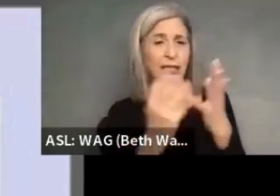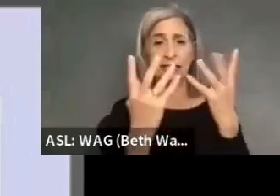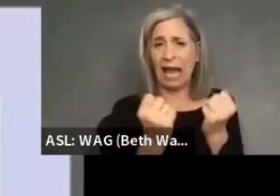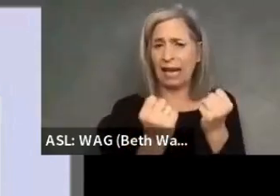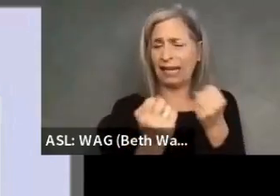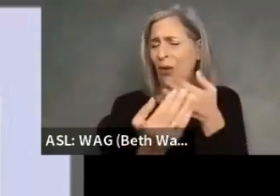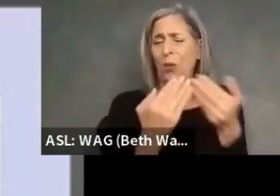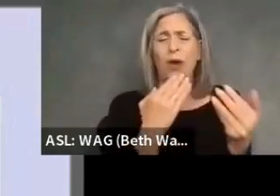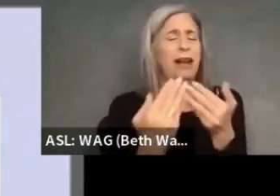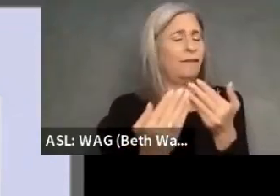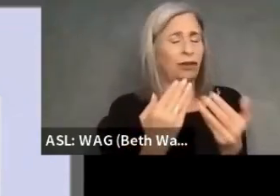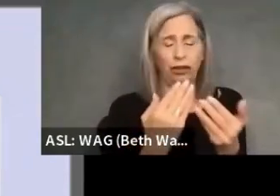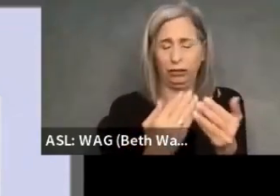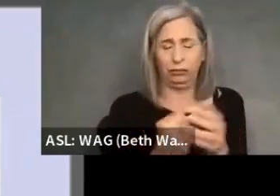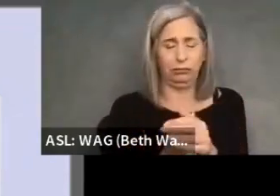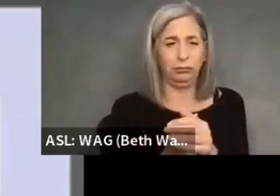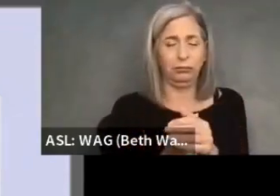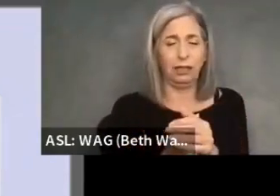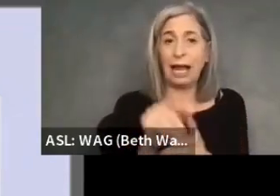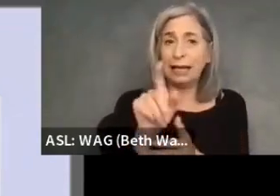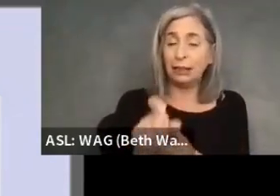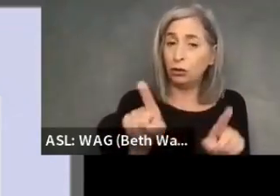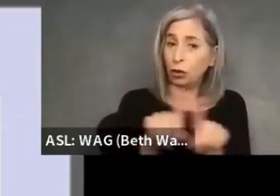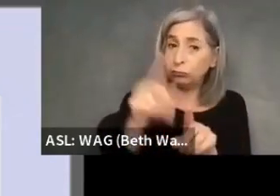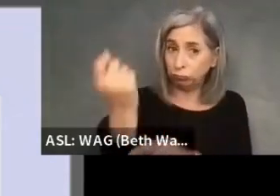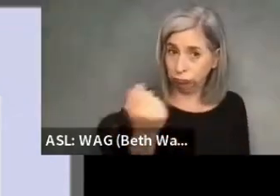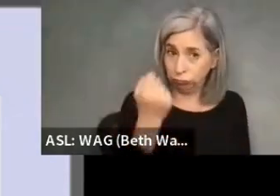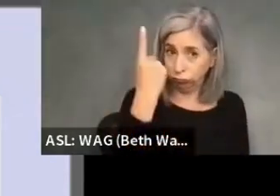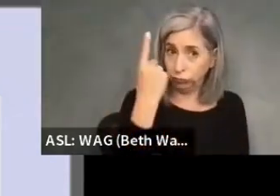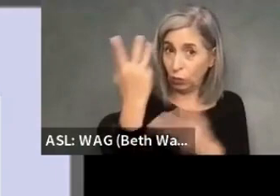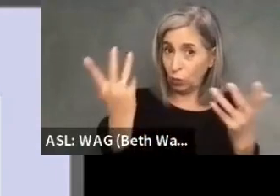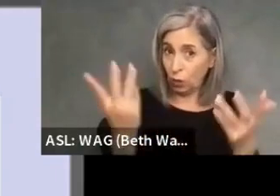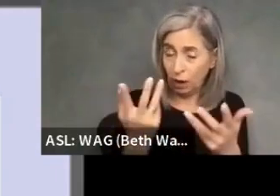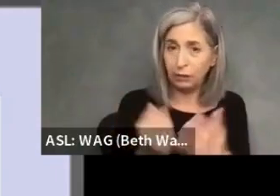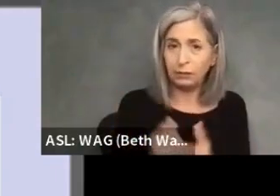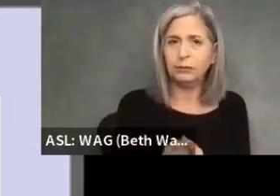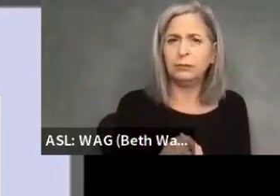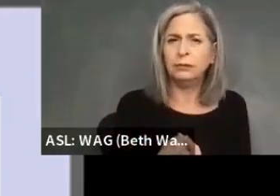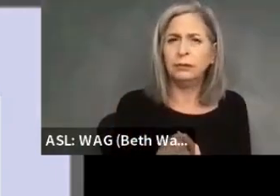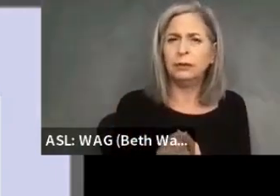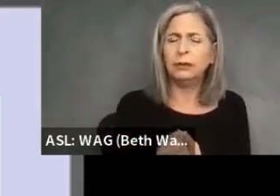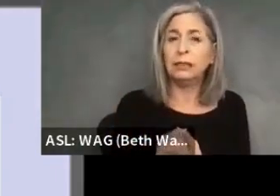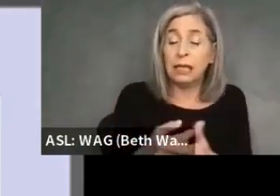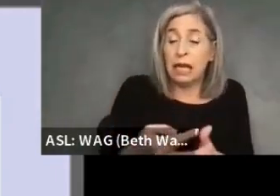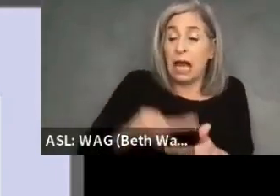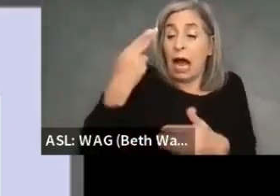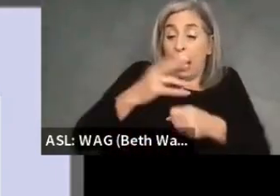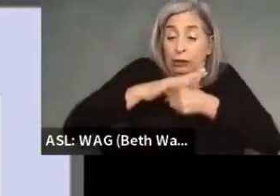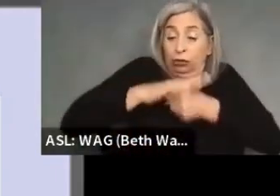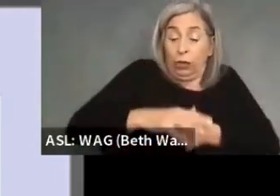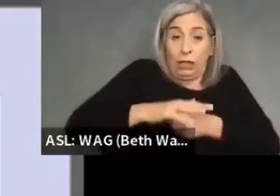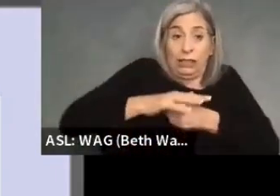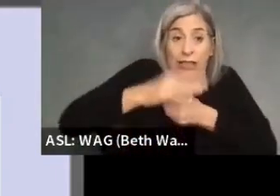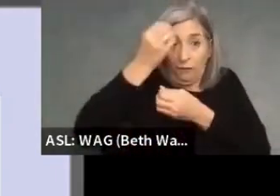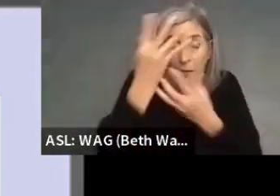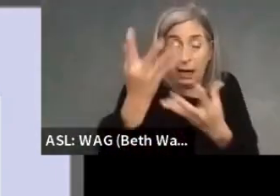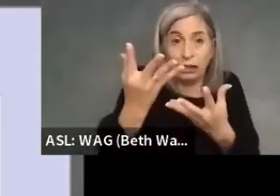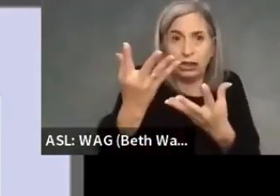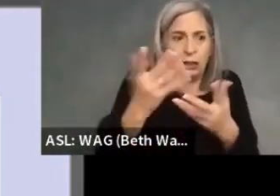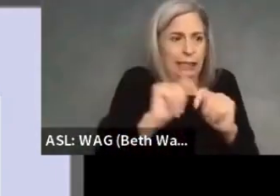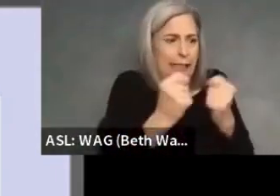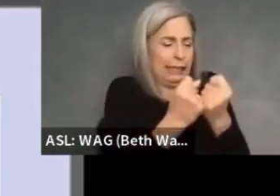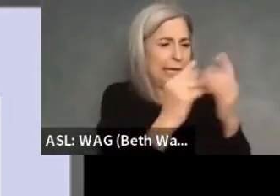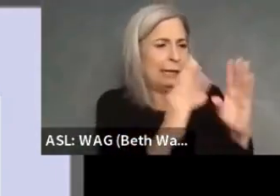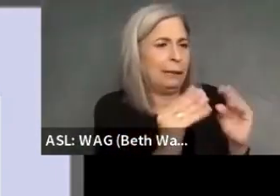你最好要用你自己的语言告诉别人你的困难点。你必